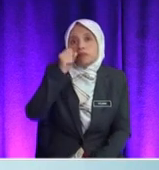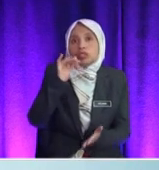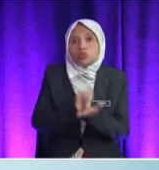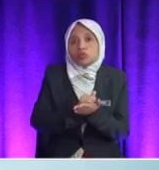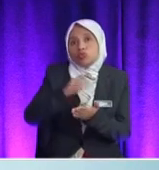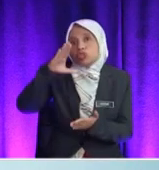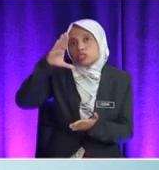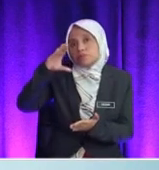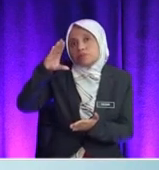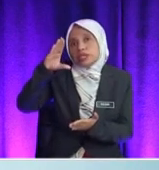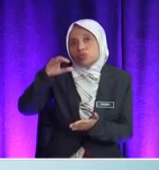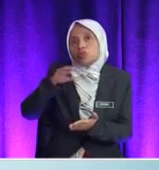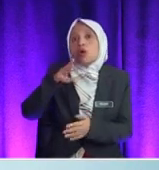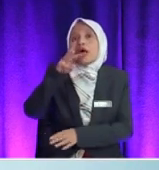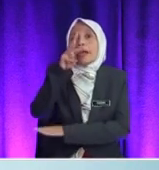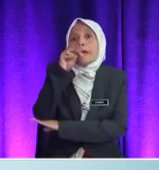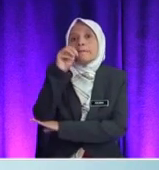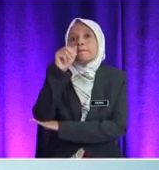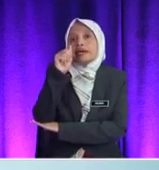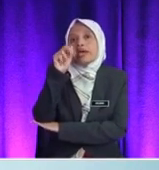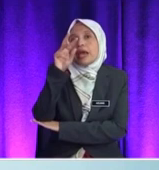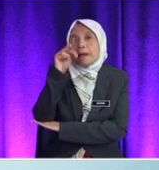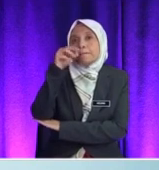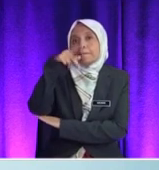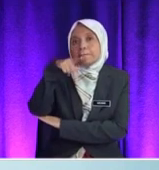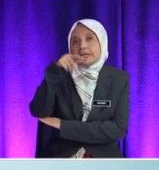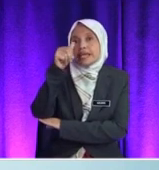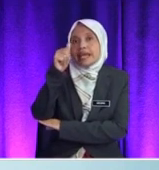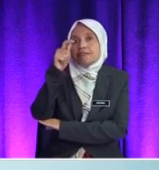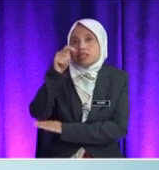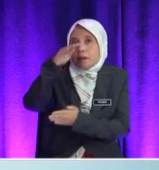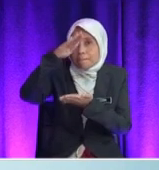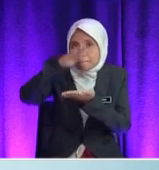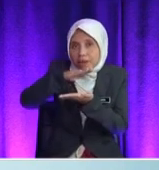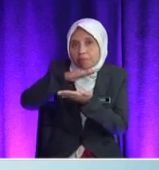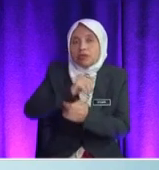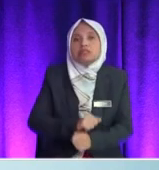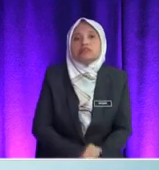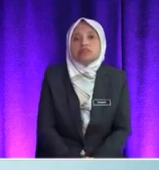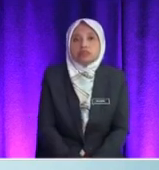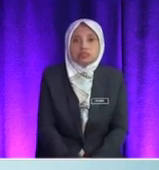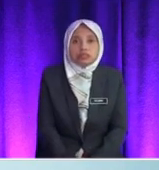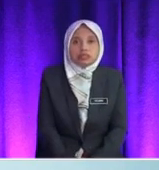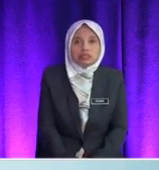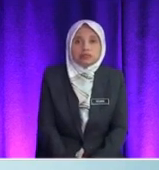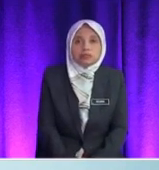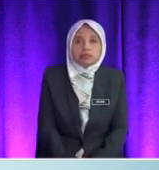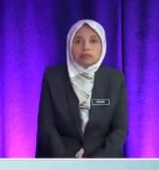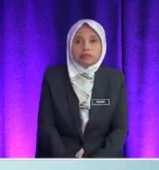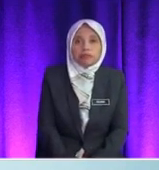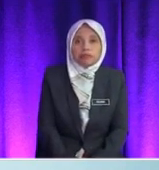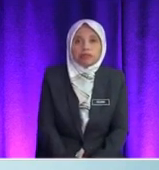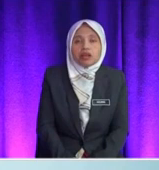terjadinya jadi terletak di atas Ah tarik kece nih PH